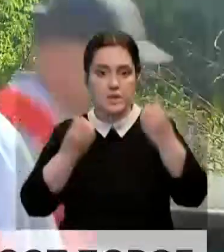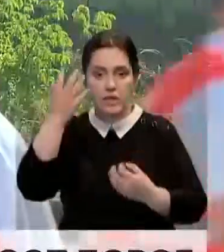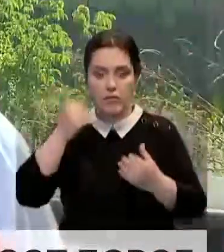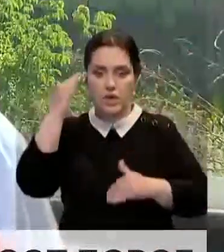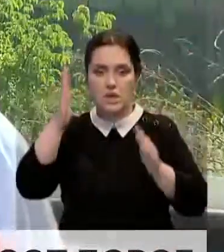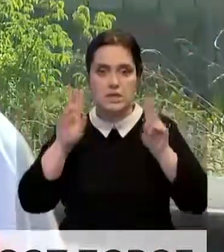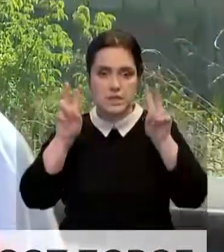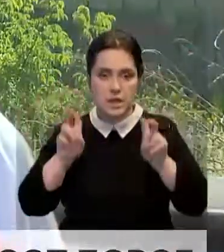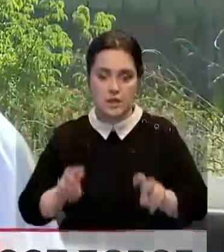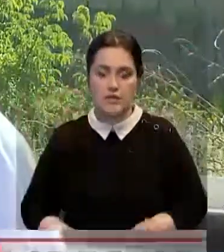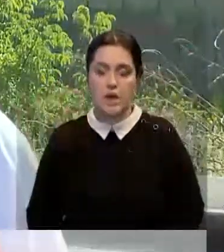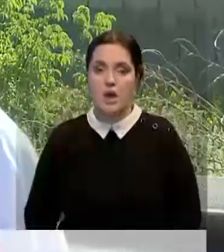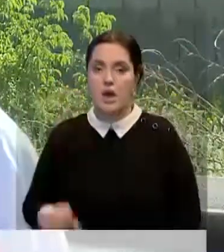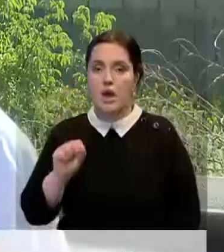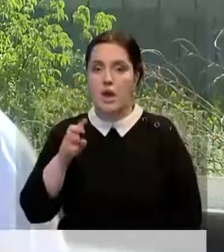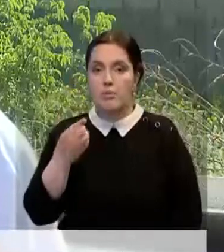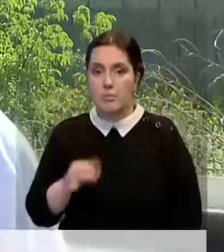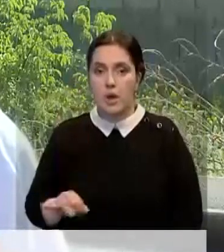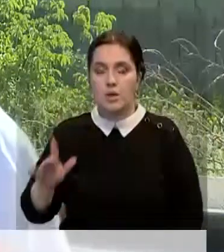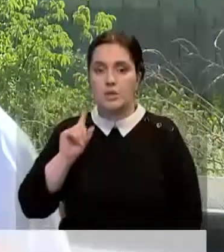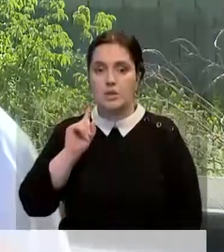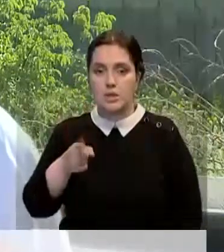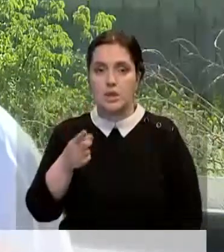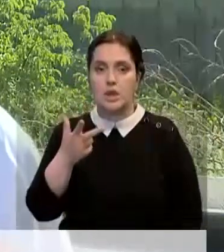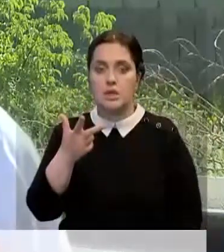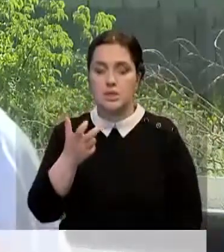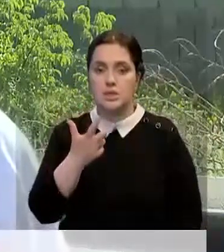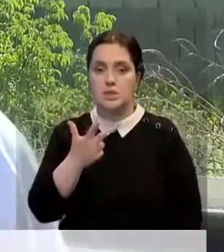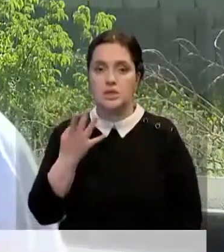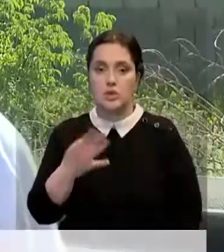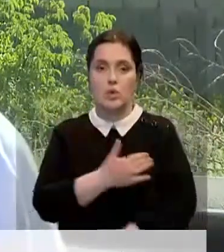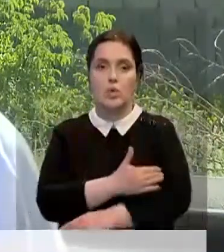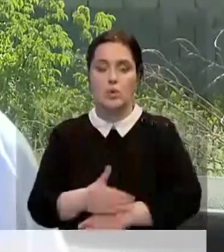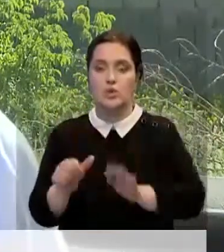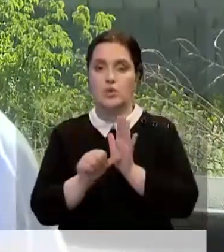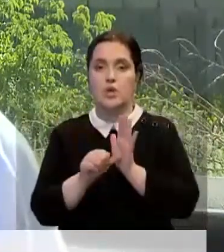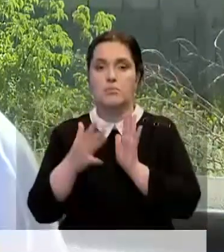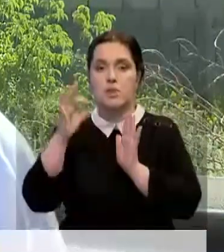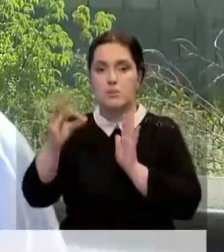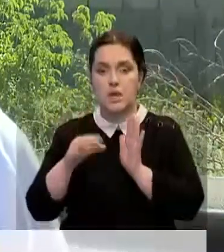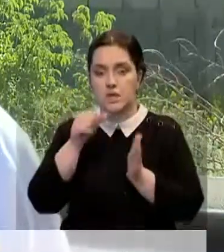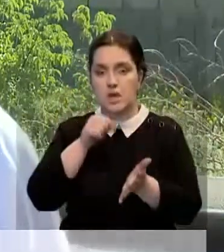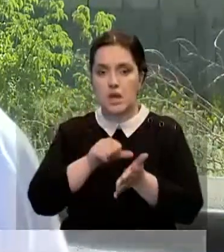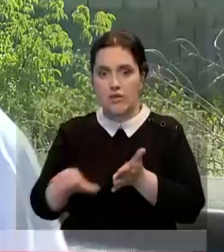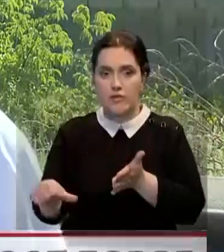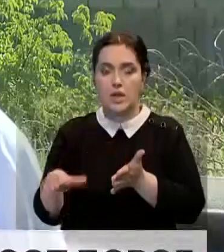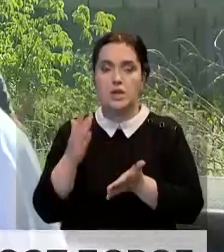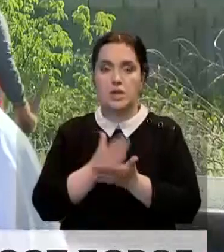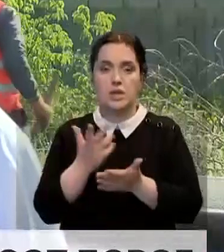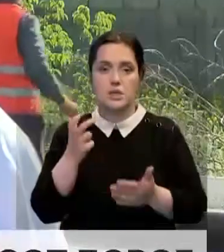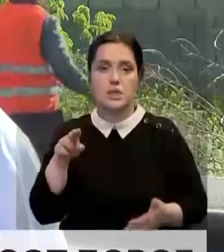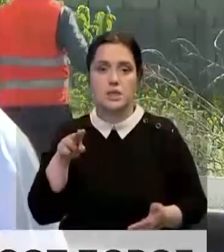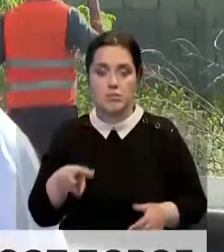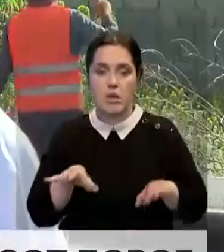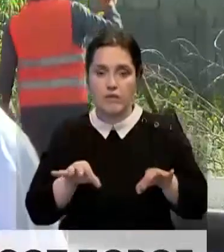На сегодняшний день только в Абайском районе есть 1034 улицы. 65% из них заасфальтированы, остальные нет. Есть 300 километров